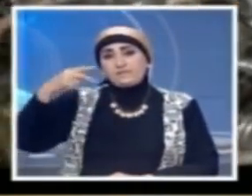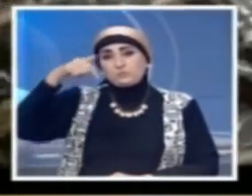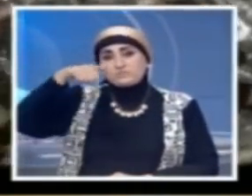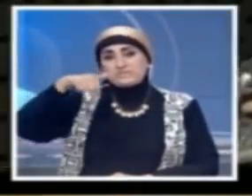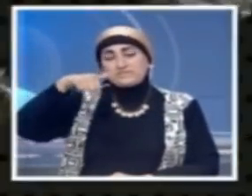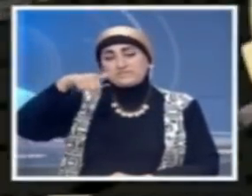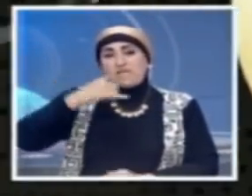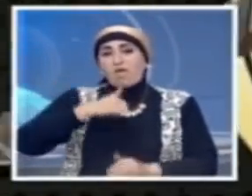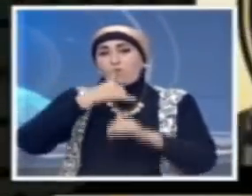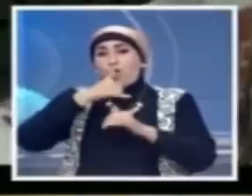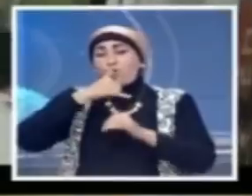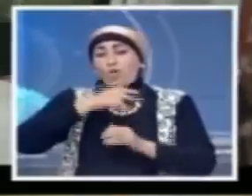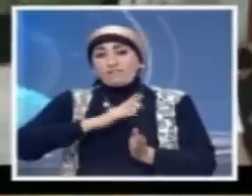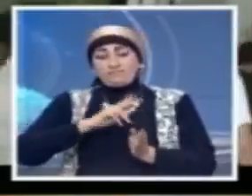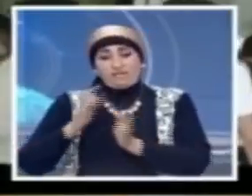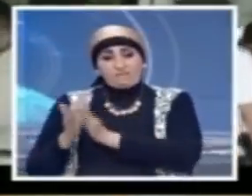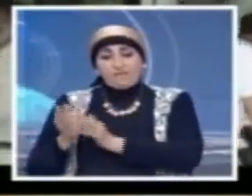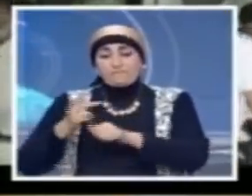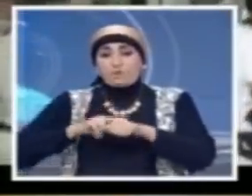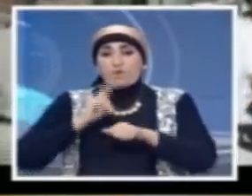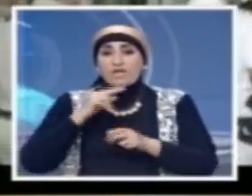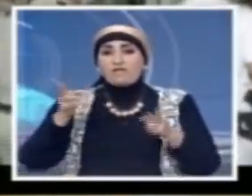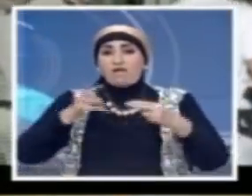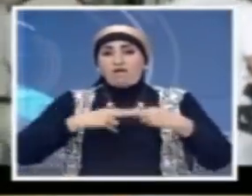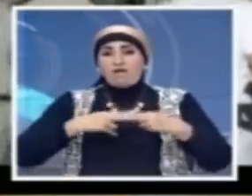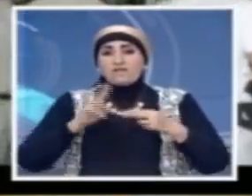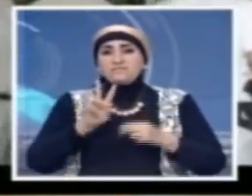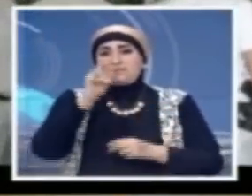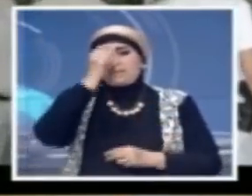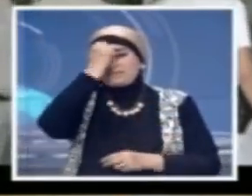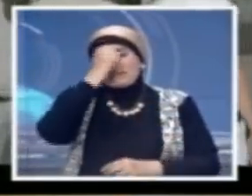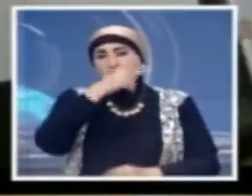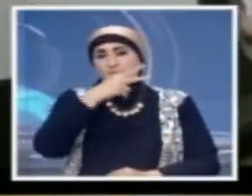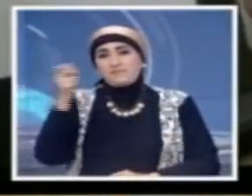42162 أرجيلة، إضافة إلى غلق